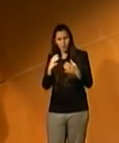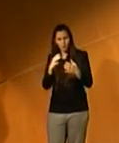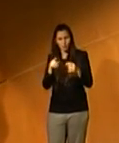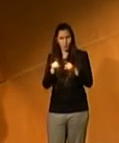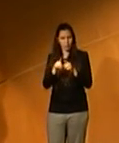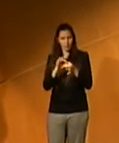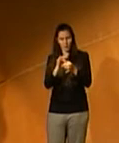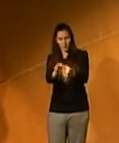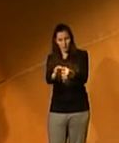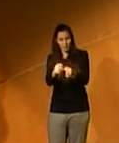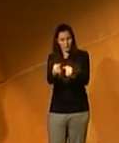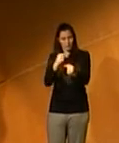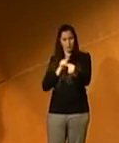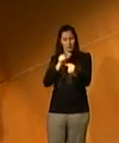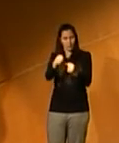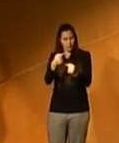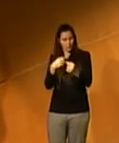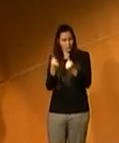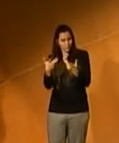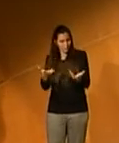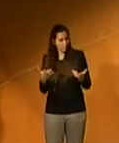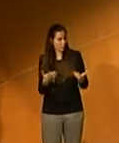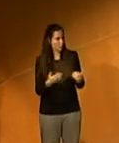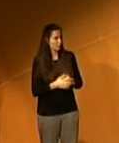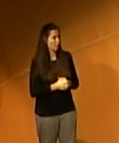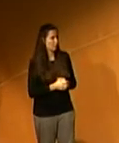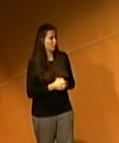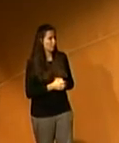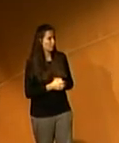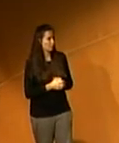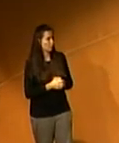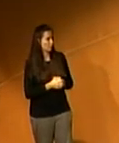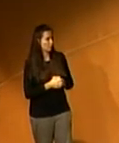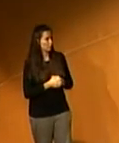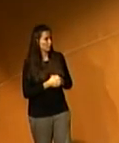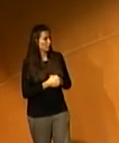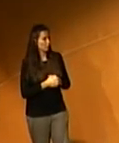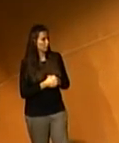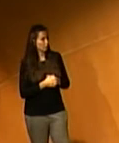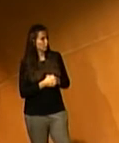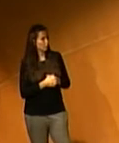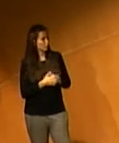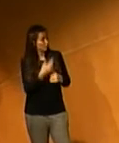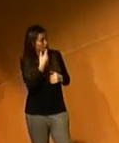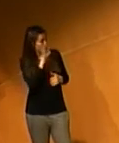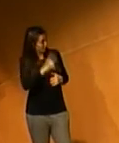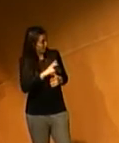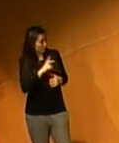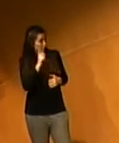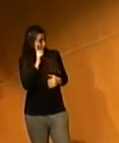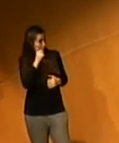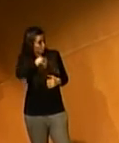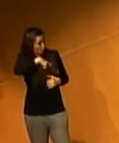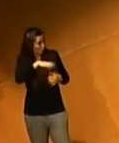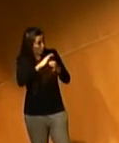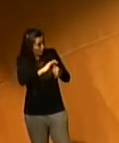quoi. Voilà, on est le lien avec les professeurs, avec les parents, on est le lien avec les autres élèves de la classe, parce que ça, pour